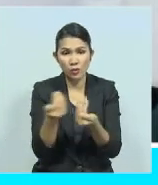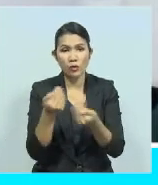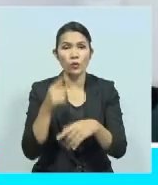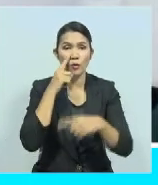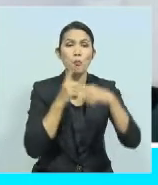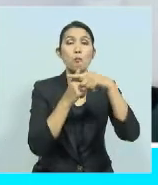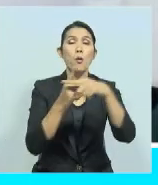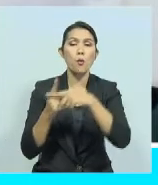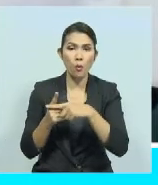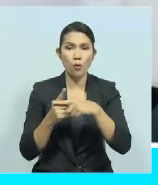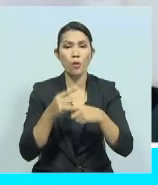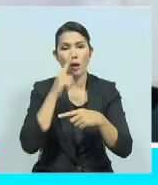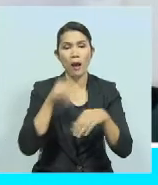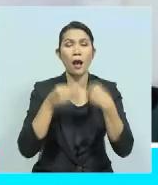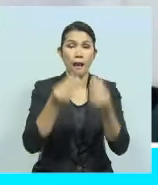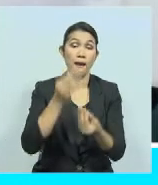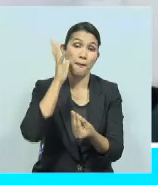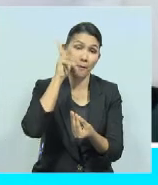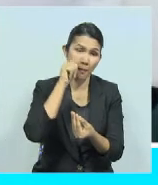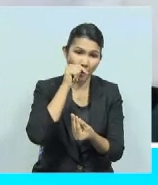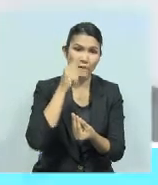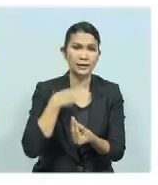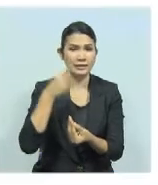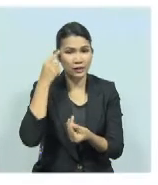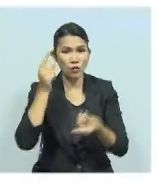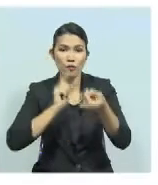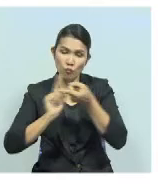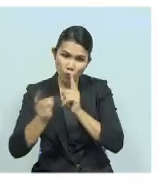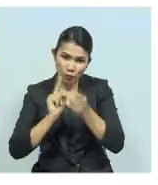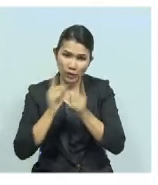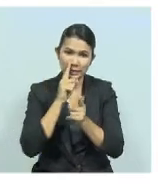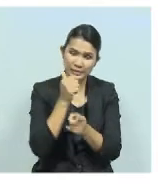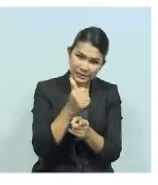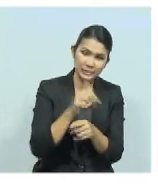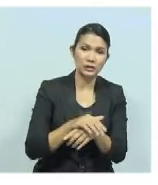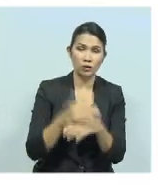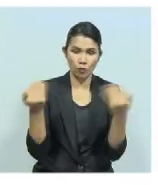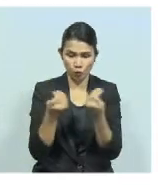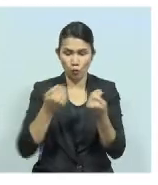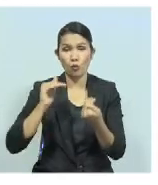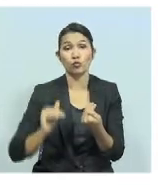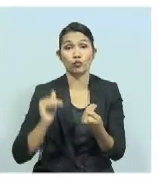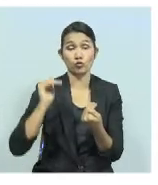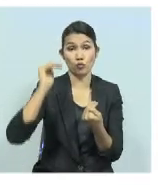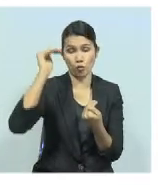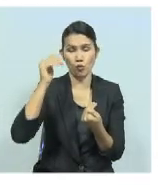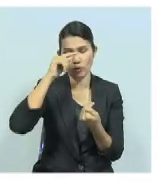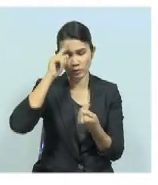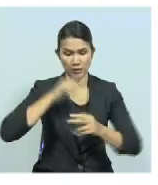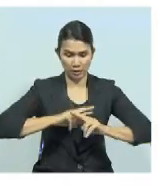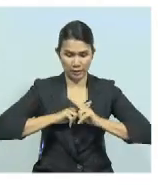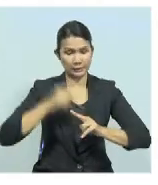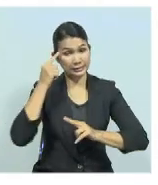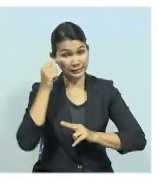ะก็พูดเรื่องการที่ทำให้พ่อแม่เนี่ยมีปฏิสัมพันธ์ที่ดีกับลูกลูกเองก็เติบโตมาเป็นเด็กที่มีความนับถือตัวเ